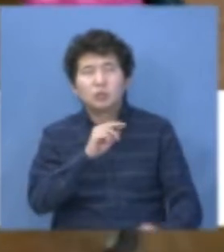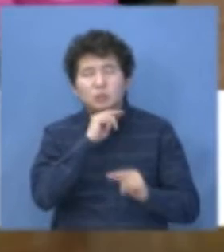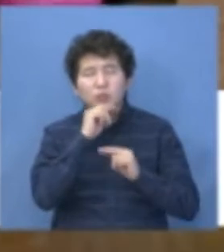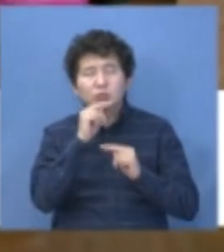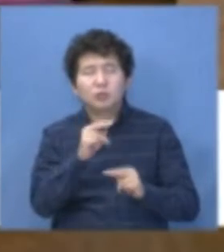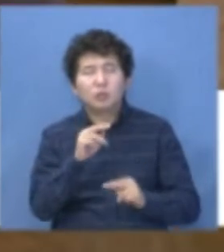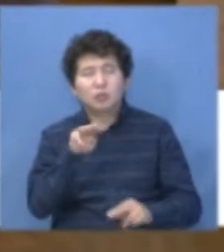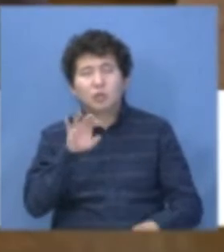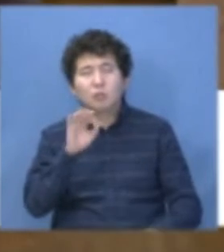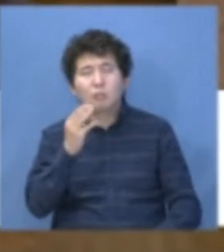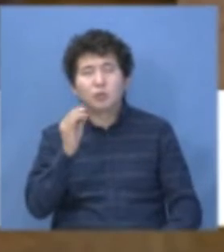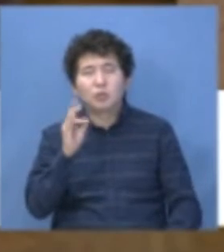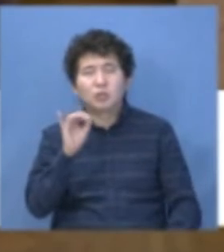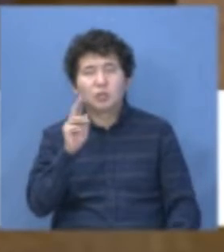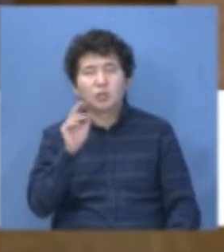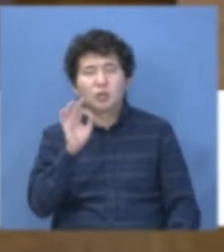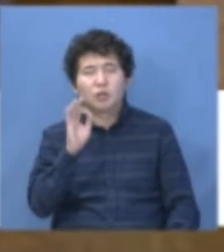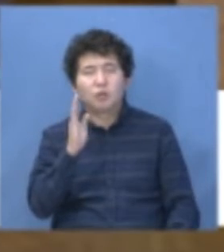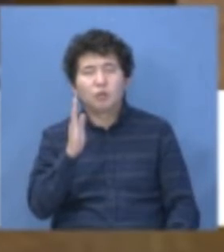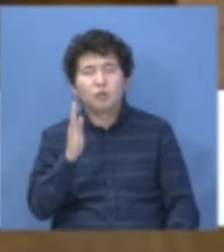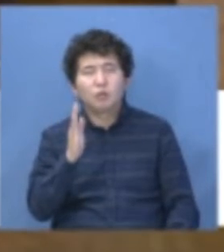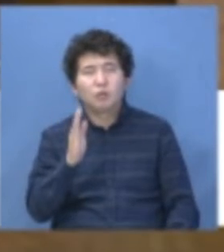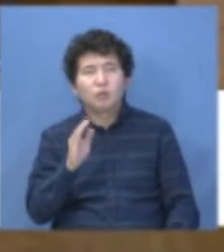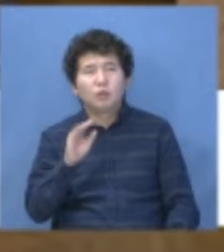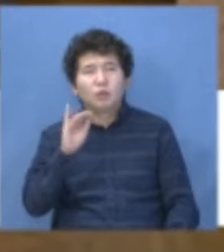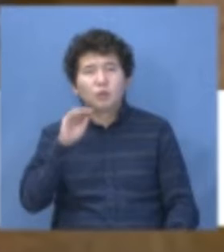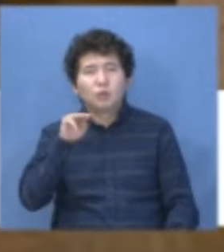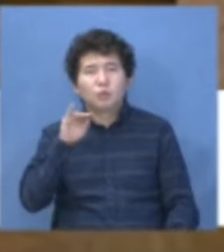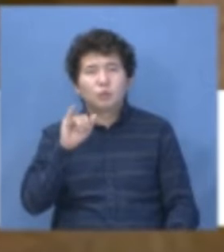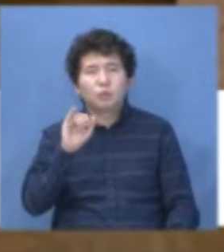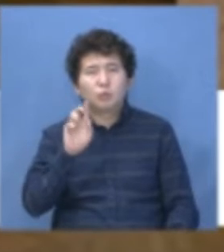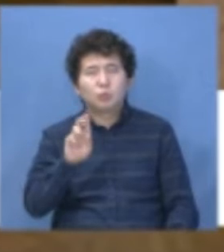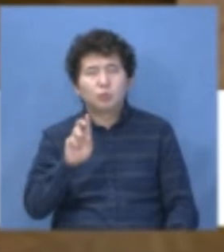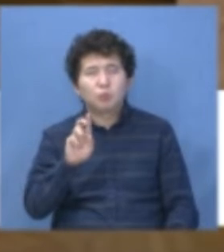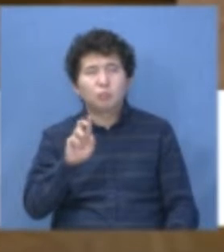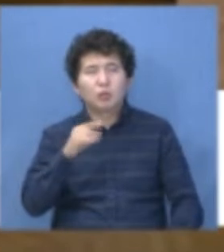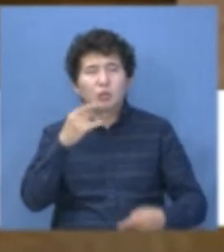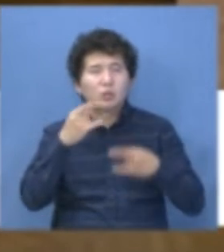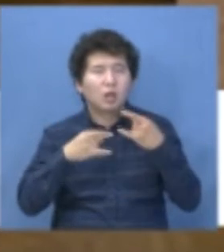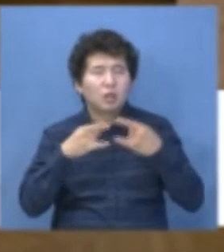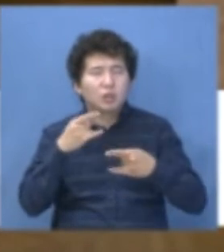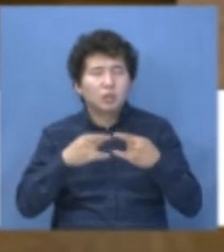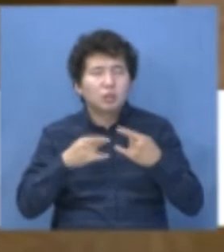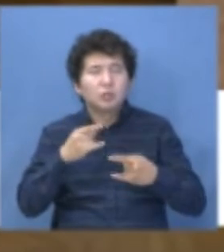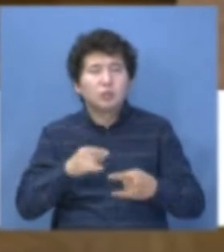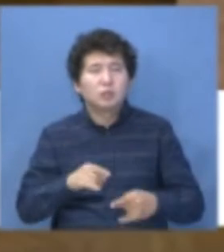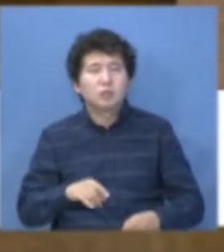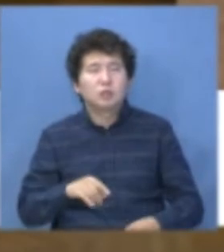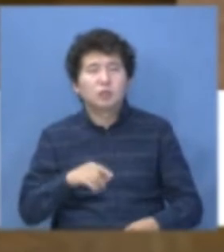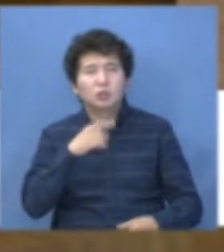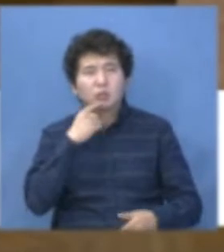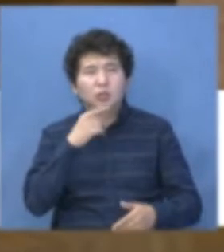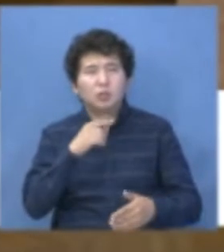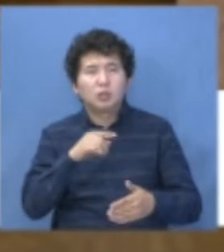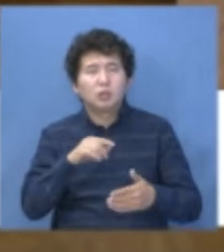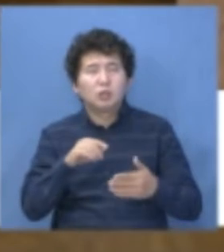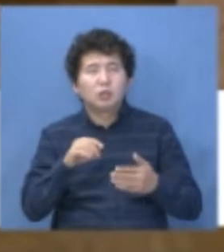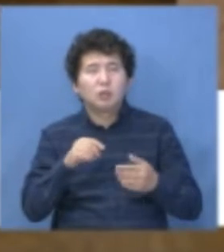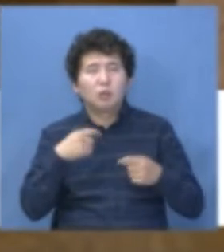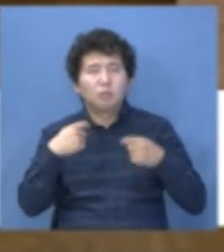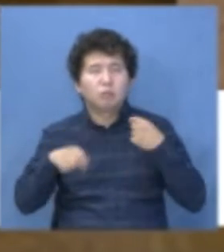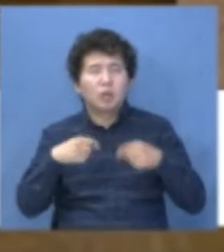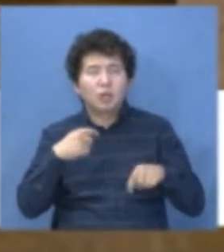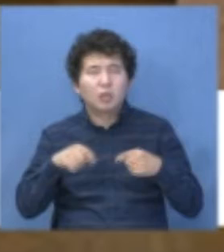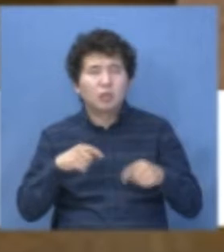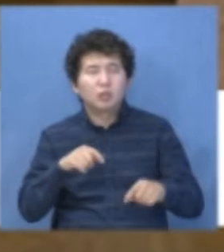қазірдің өзінде әлеуметтік желілерде болсын, YouTube каналдарда, теледидарларда құнды қағаздарды сатып жатқан кейіпті танытып, сенімге